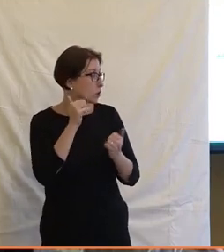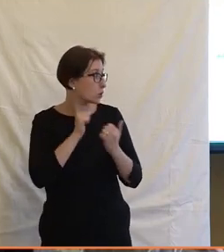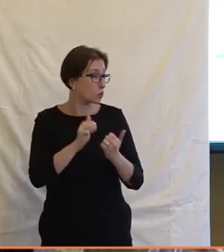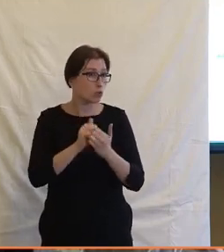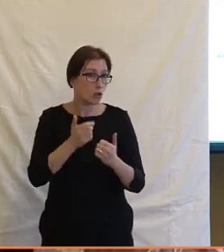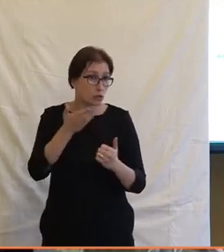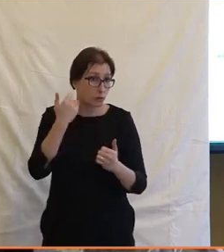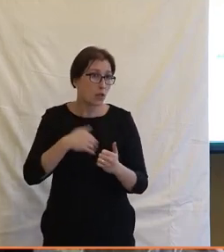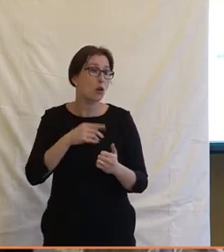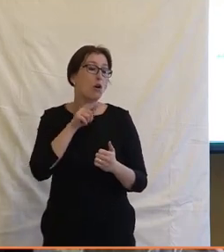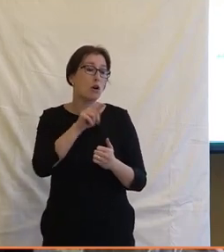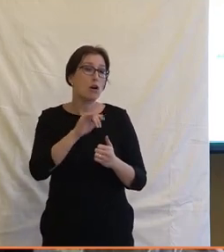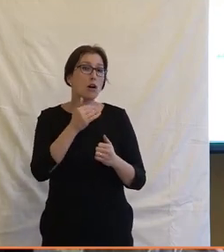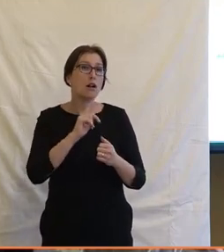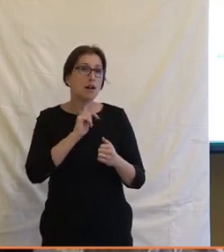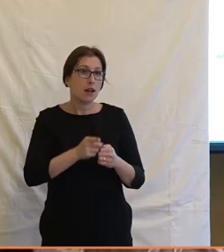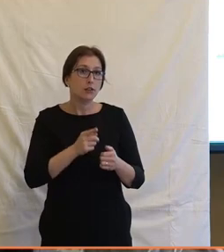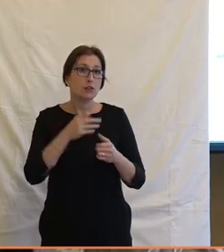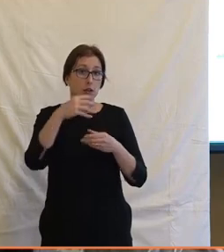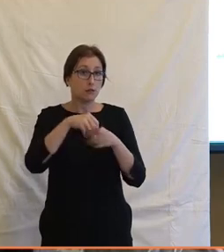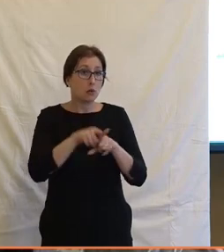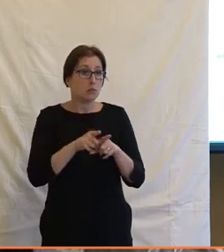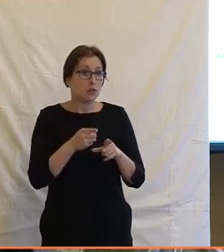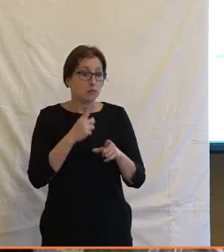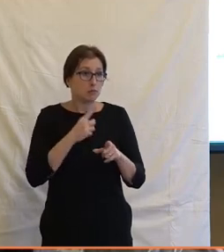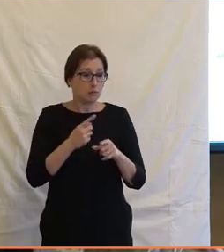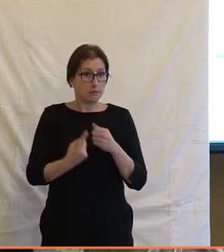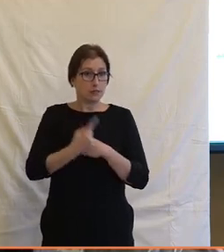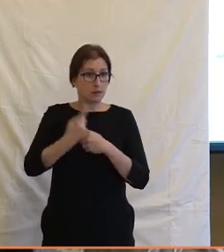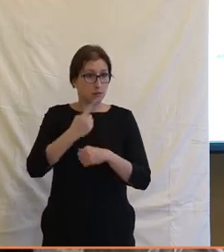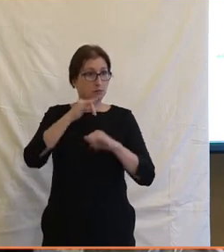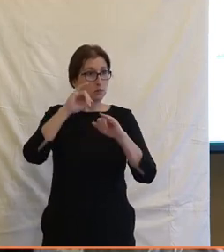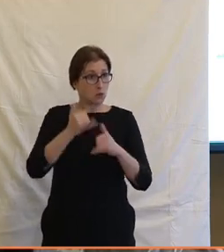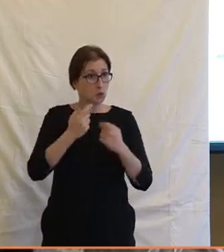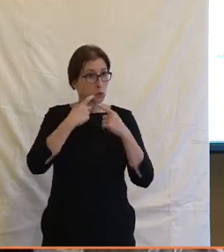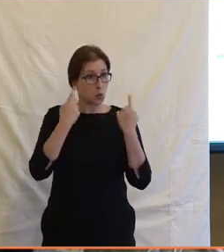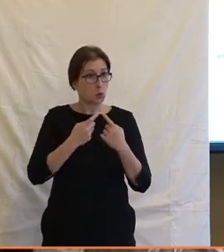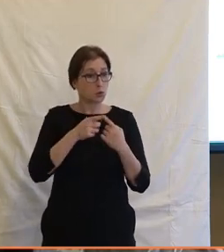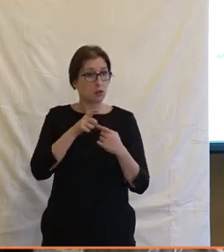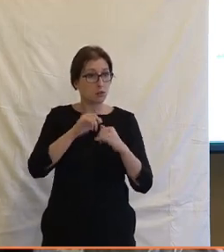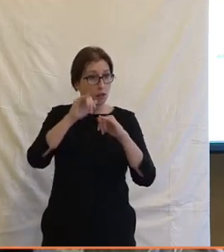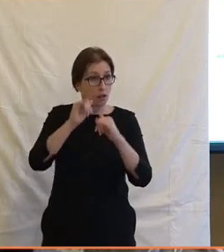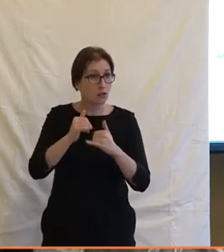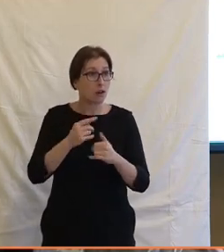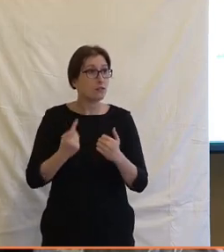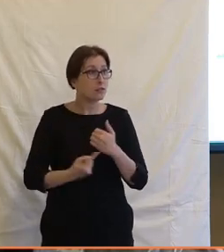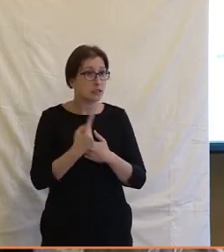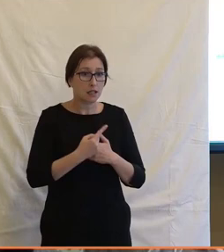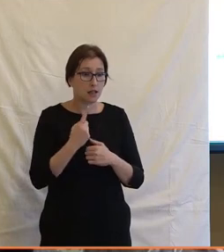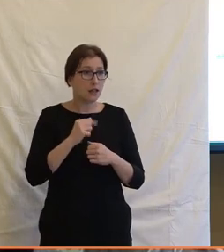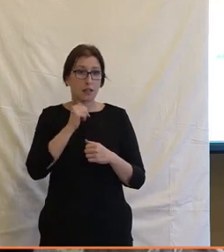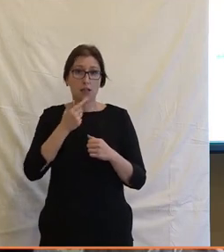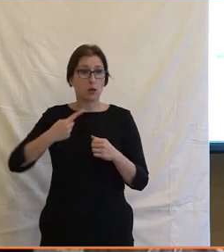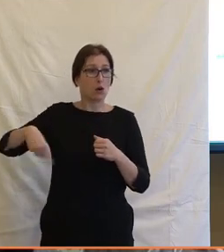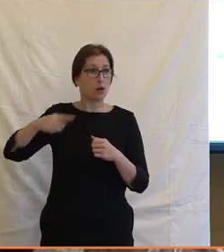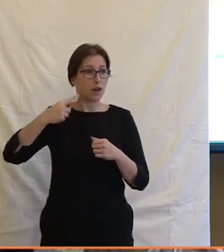vyzkoušel, že to využije, a já jsem teda byla trošku překvapená, protože takhle jednoduše jsem v tom životě ještě u nikoho